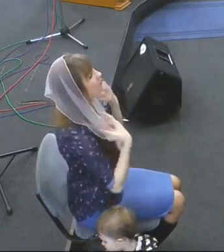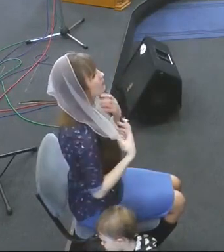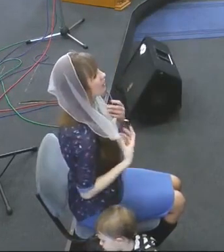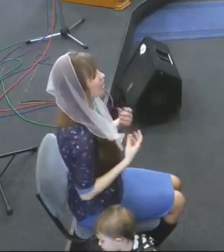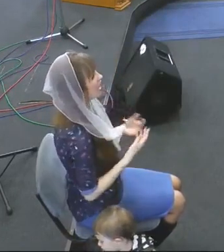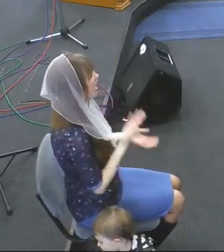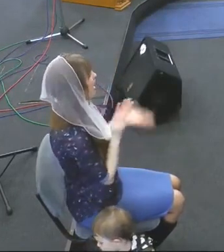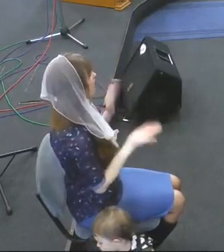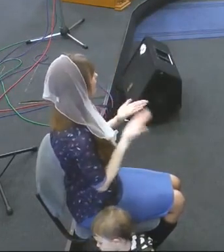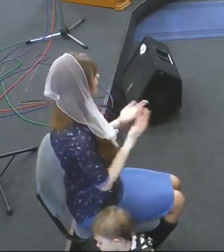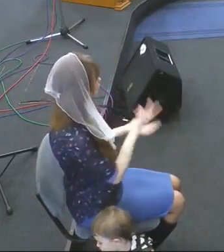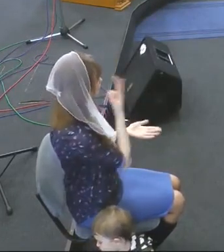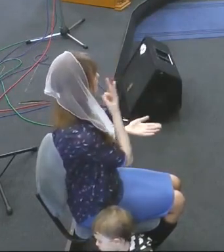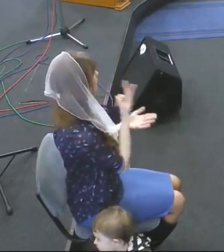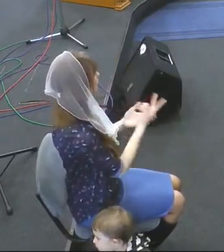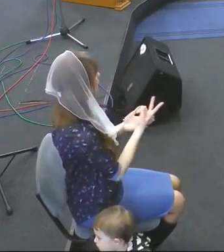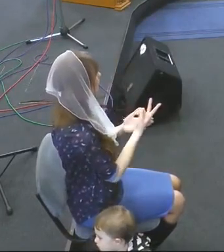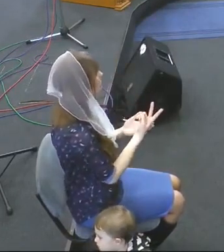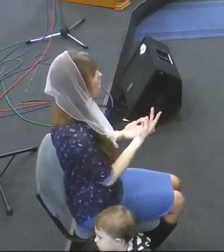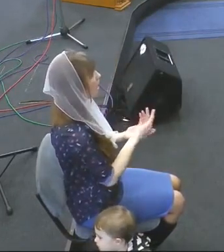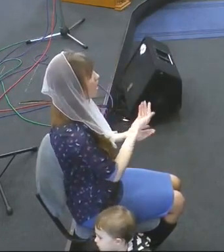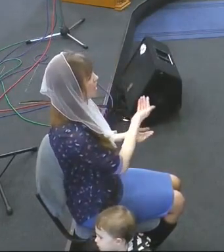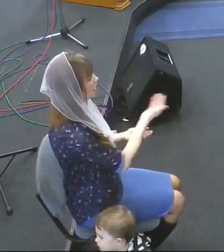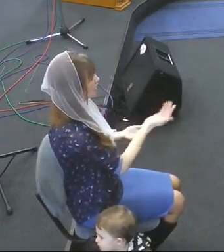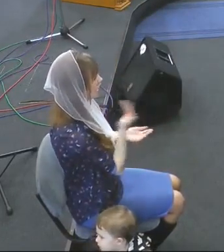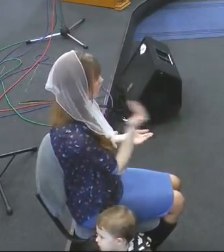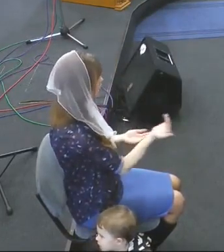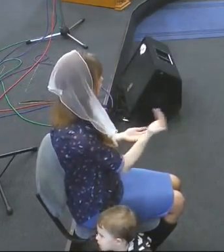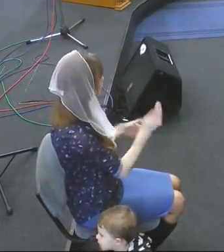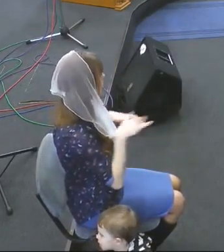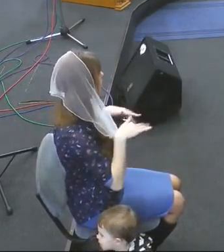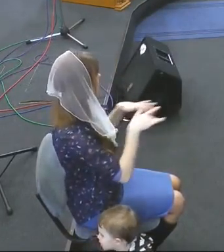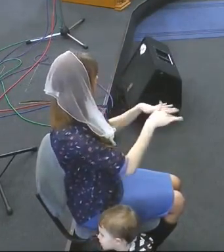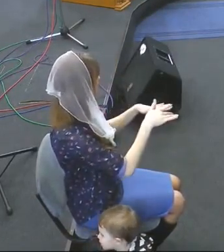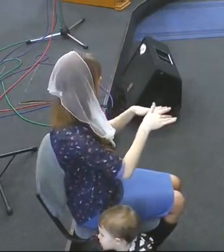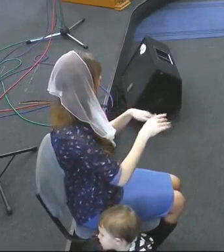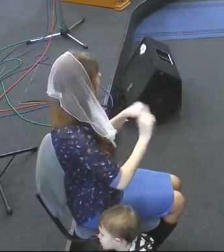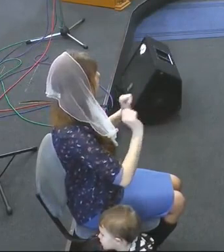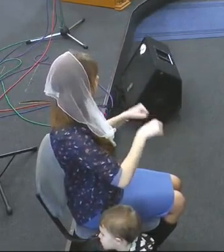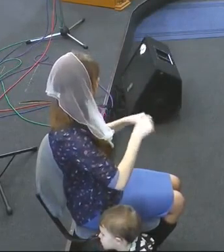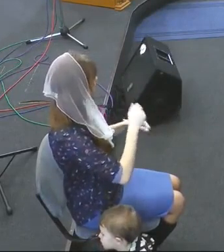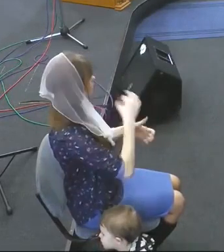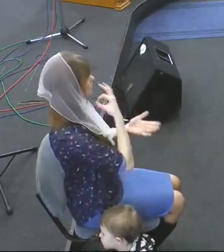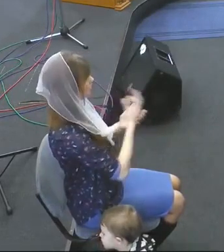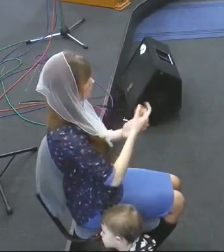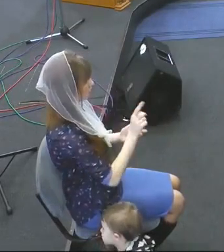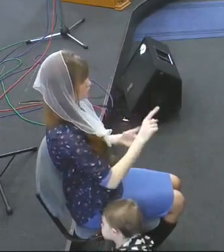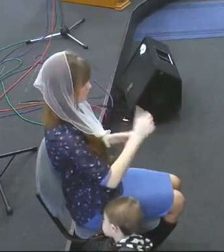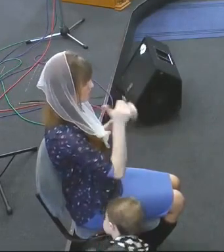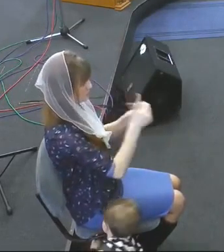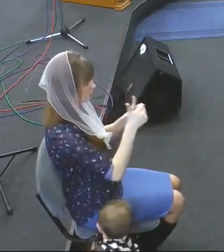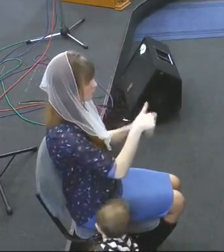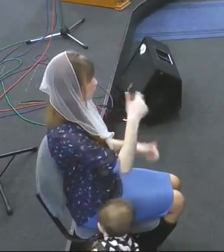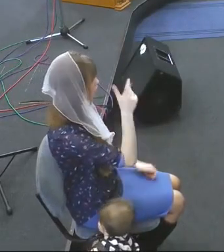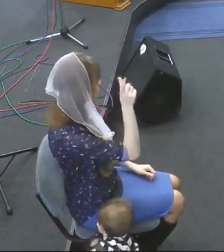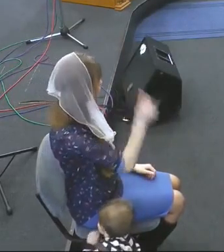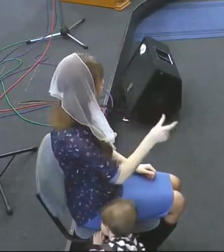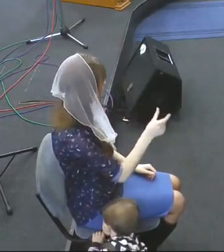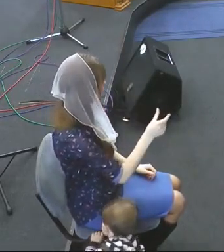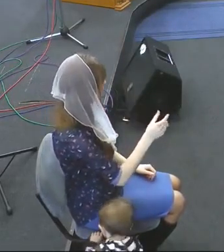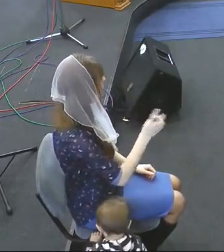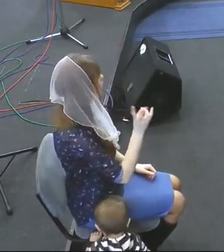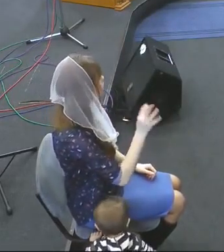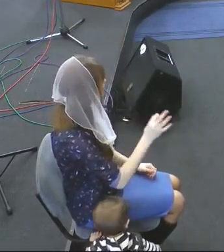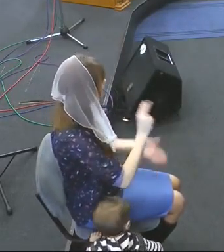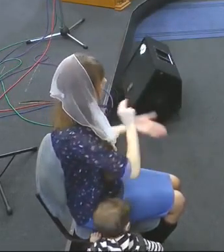серця прикладуй. Який молодець! Але написано, коли цар Ірод почув це,